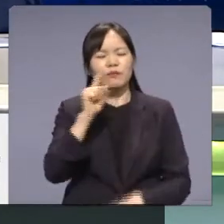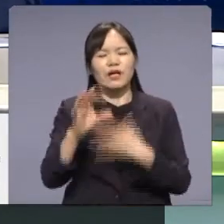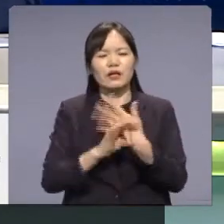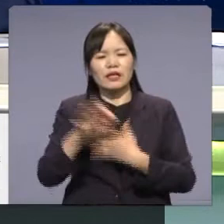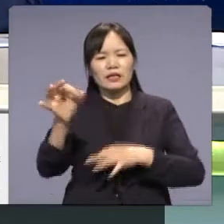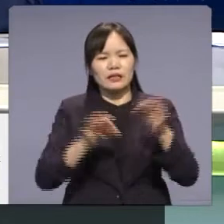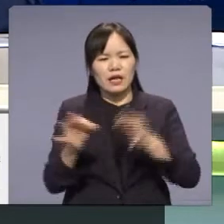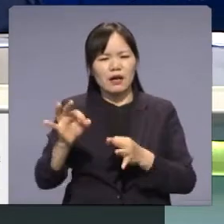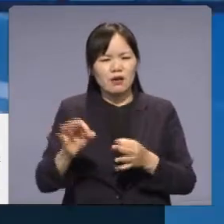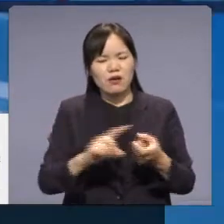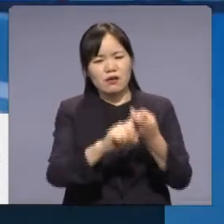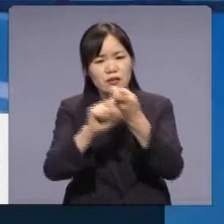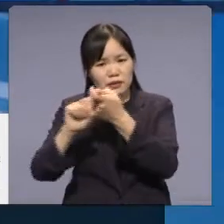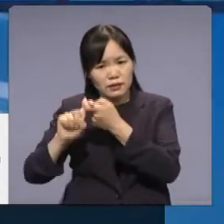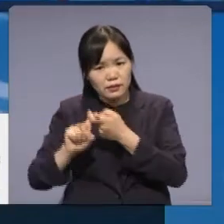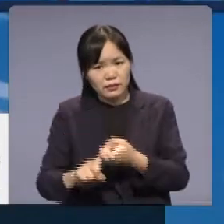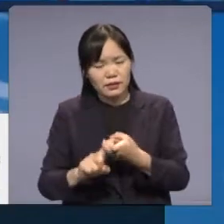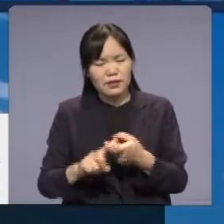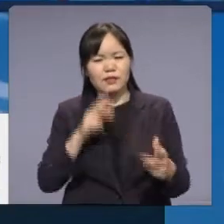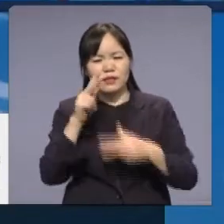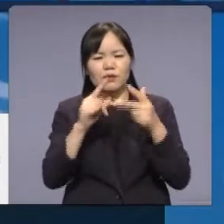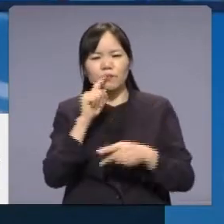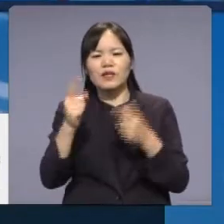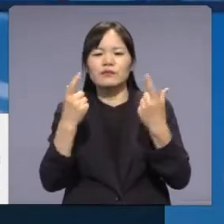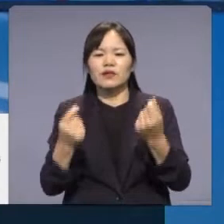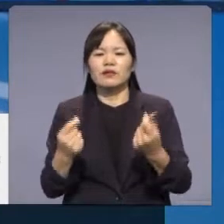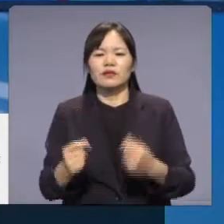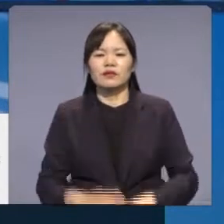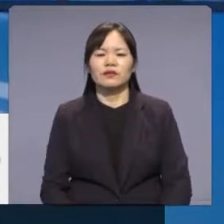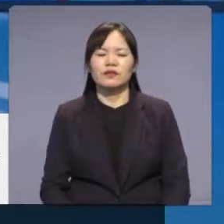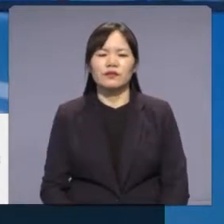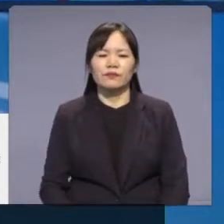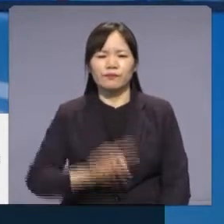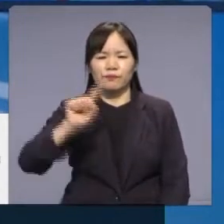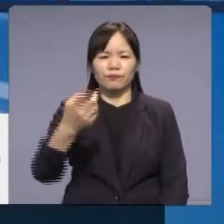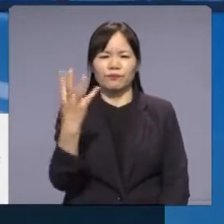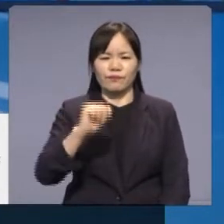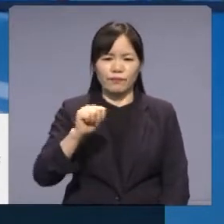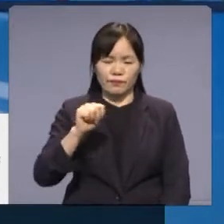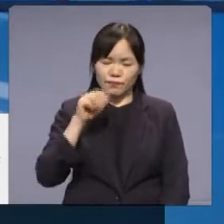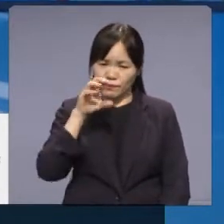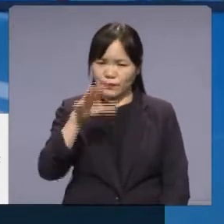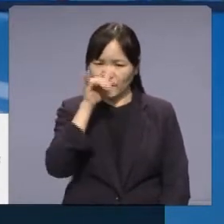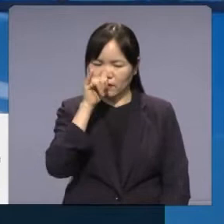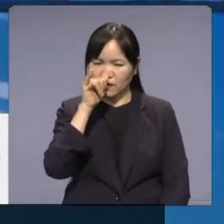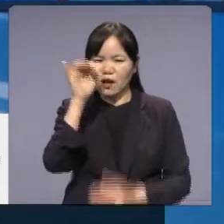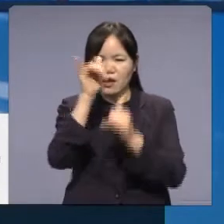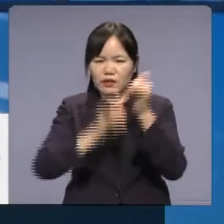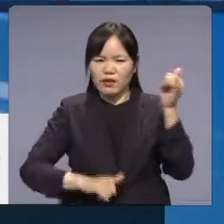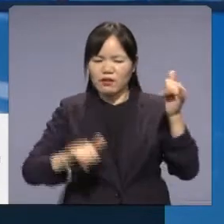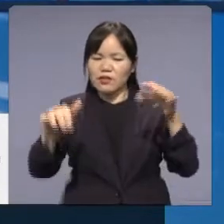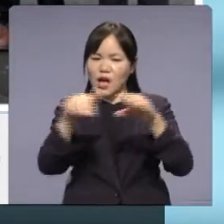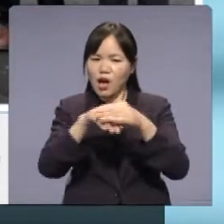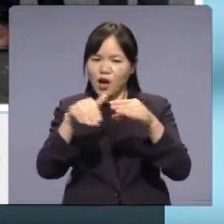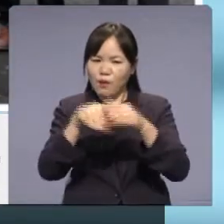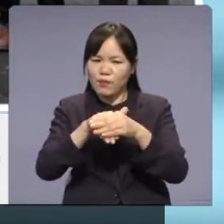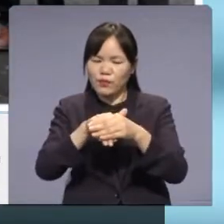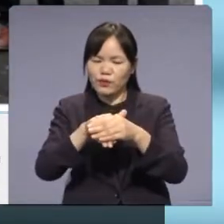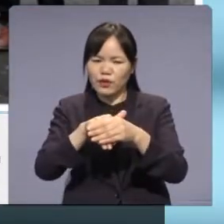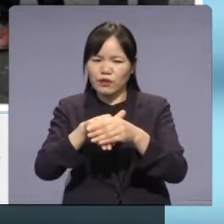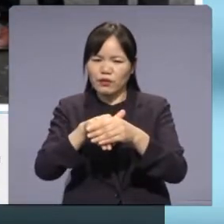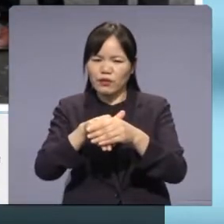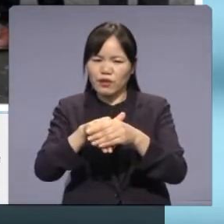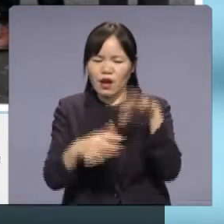이제 르네상스 사업을 제가 초기에 말씀드렸듯이 이제 100억을 가지고 하는데요. 우리가 역사 문화가 굉장히 많은